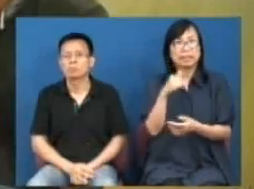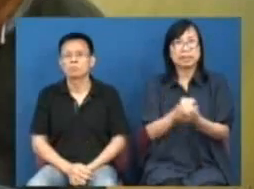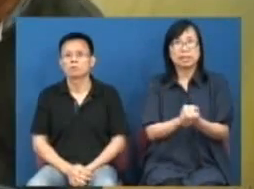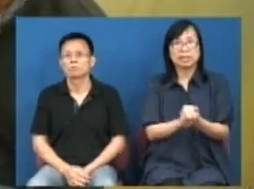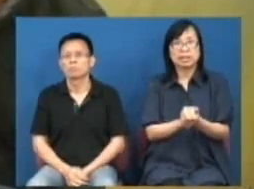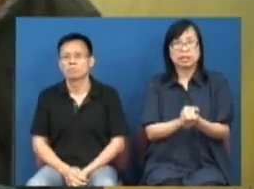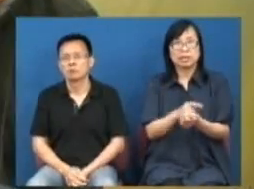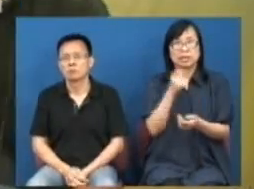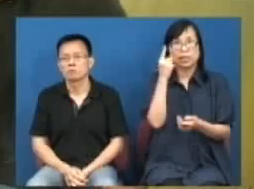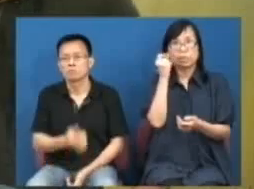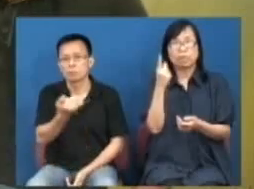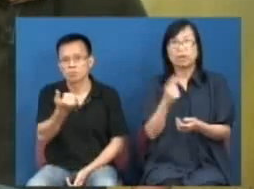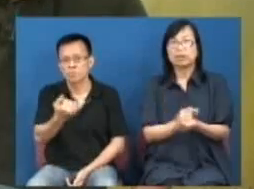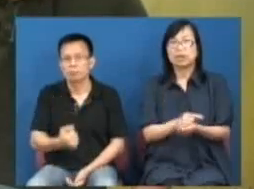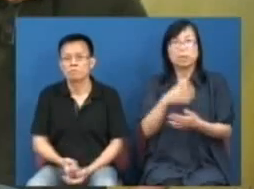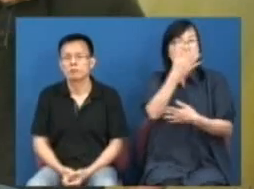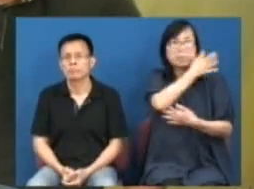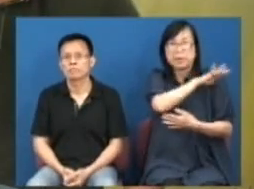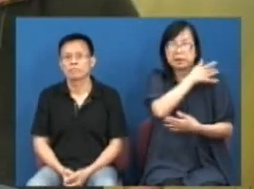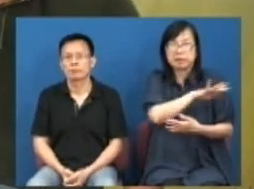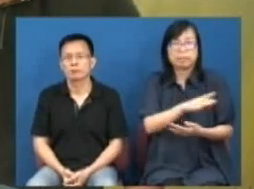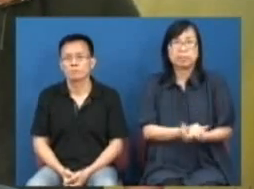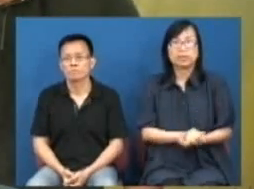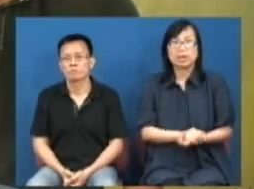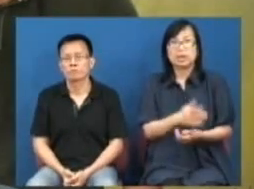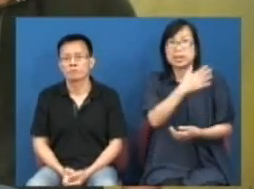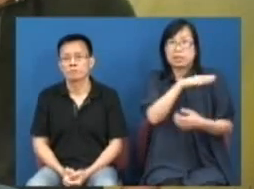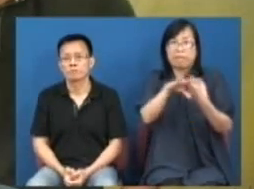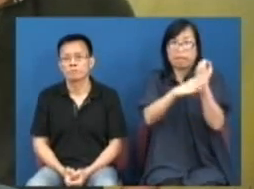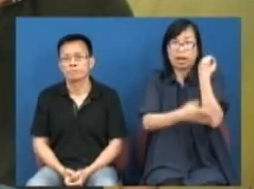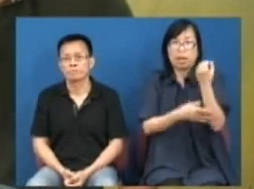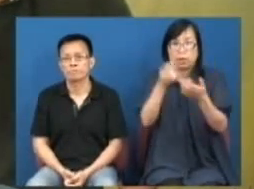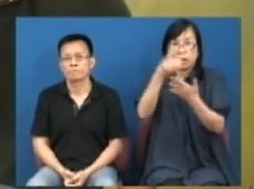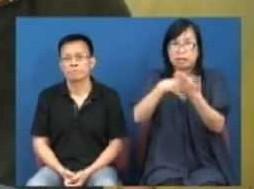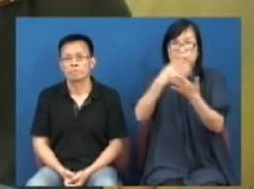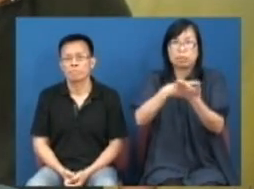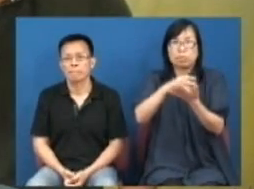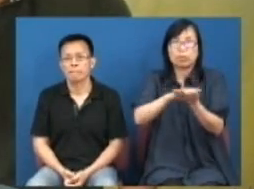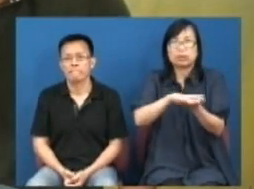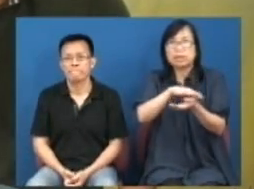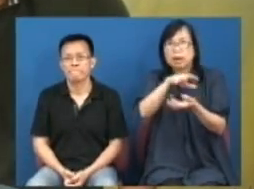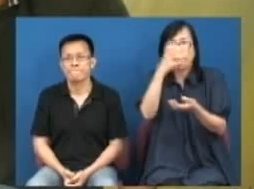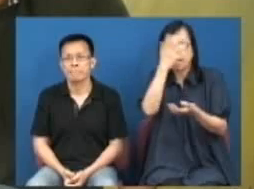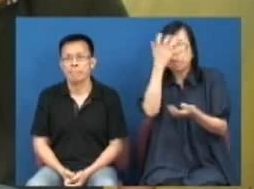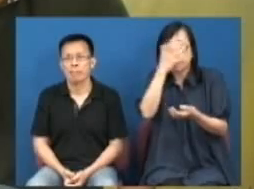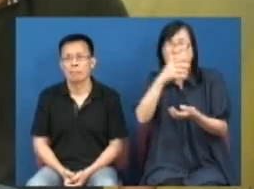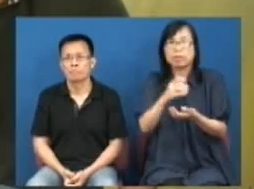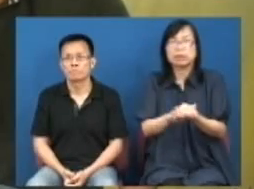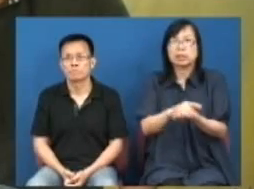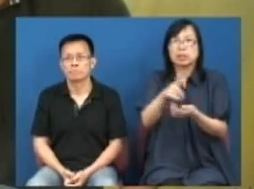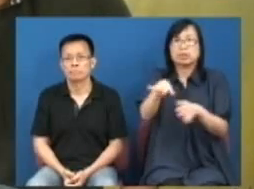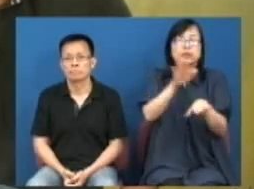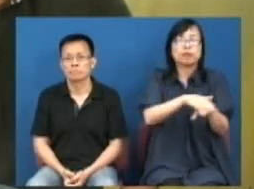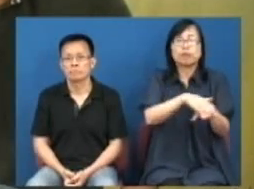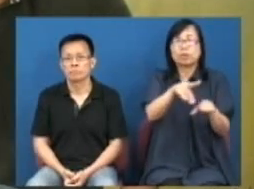上嗰個問題，佢唔理呢啲噶啦。就算呢啲法例啊、條例啊含糊啊，我喺某程度上擺咗喺度，已經